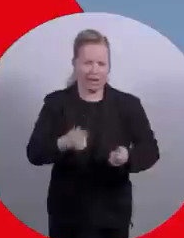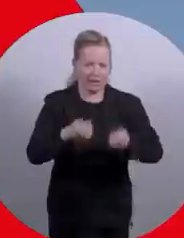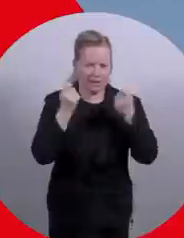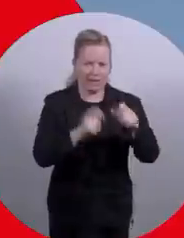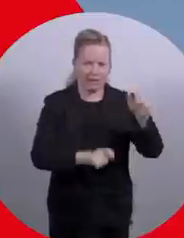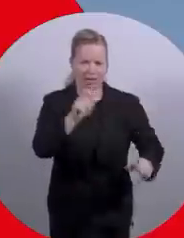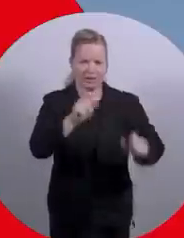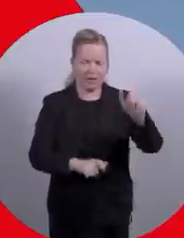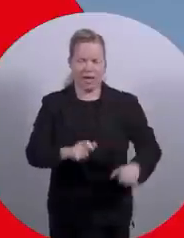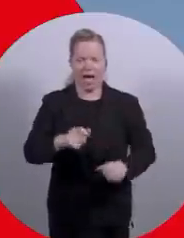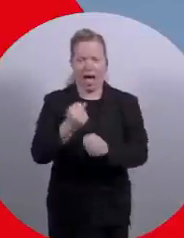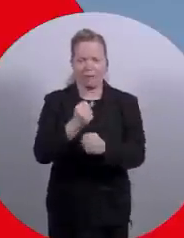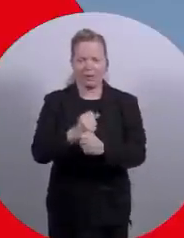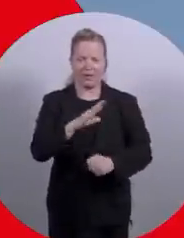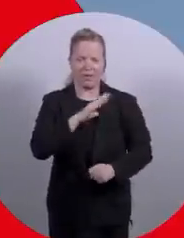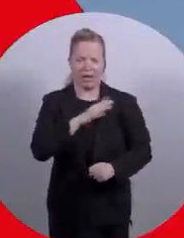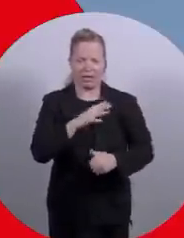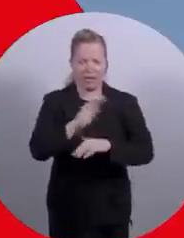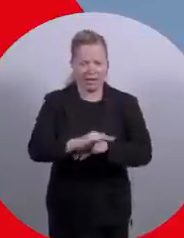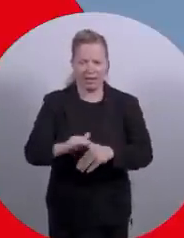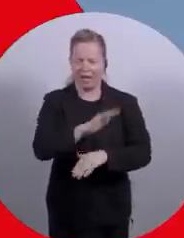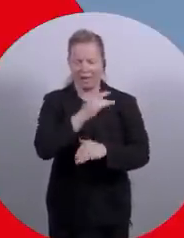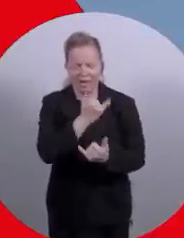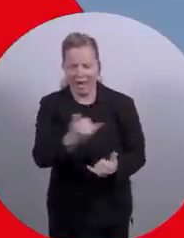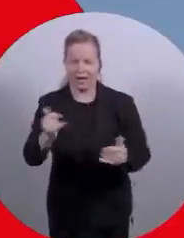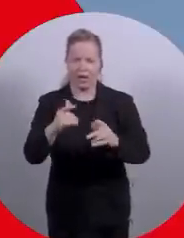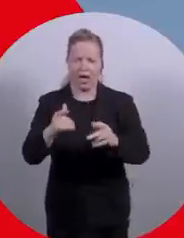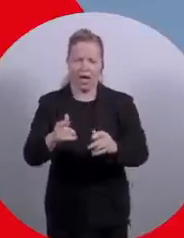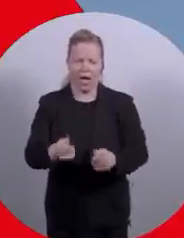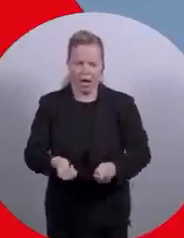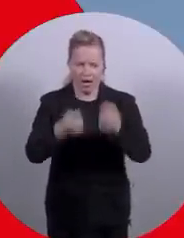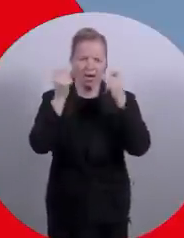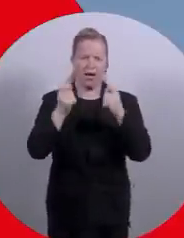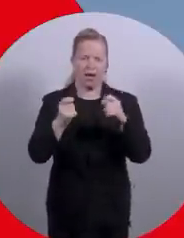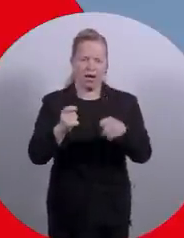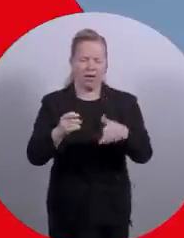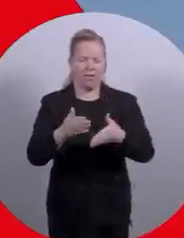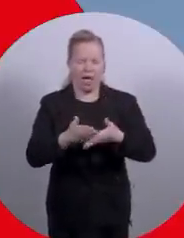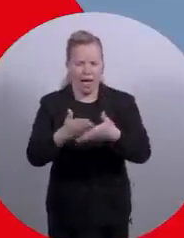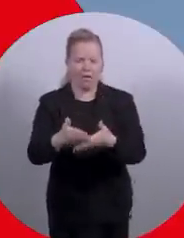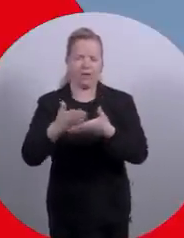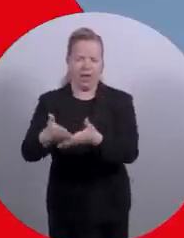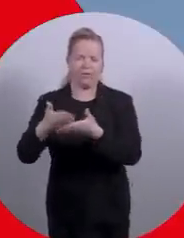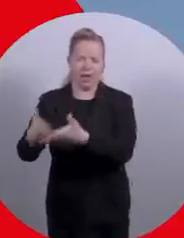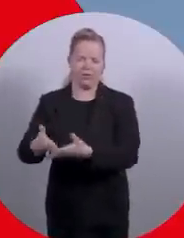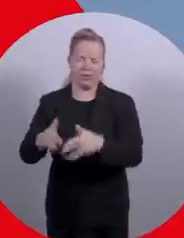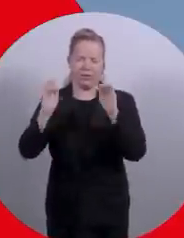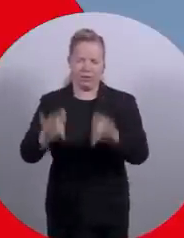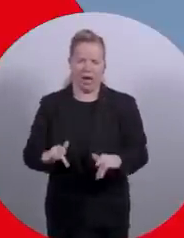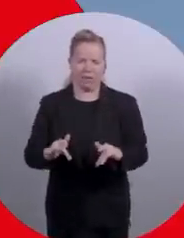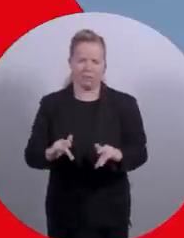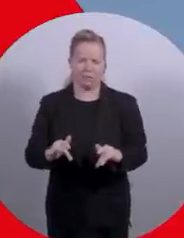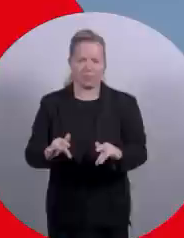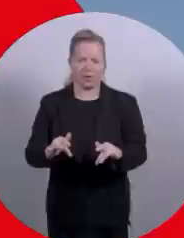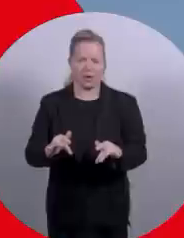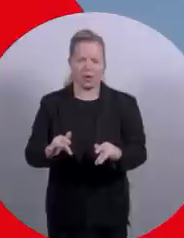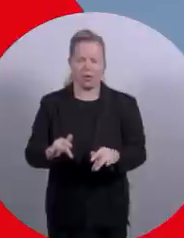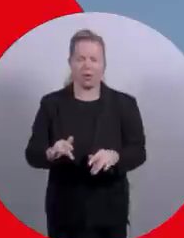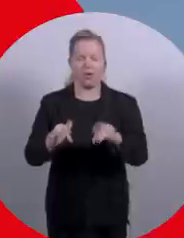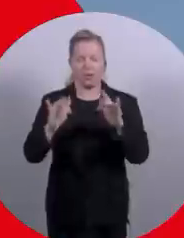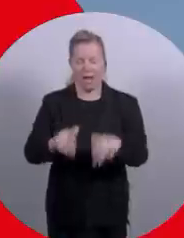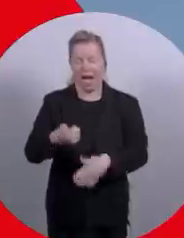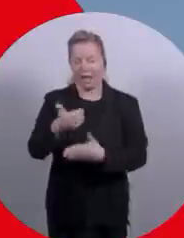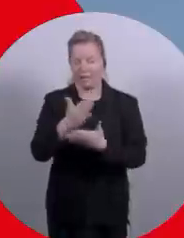mindestpensionistins gefährdeten Kind und überhaupt dann jeden der Unterstützung braucht und diesen Widerspruch den höfens den haben wir beseitigt den Traiskirchen ein Teil